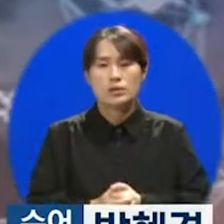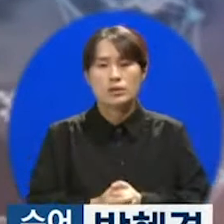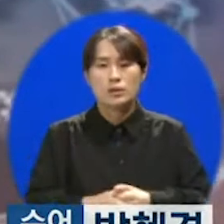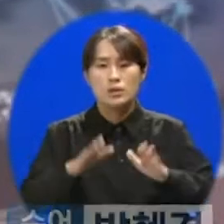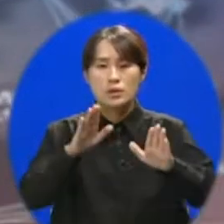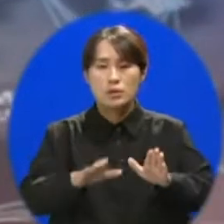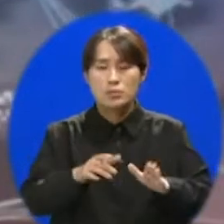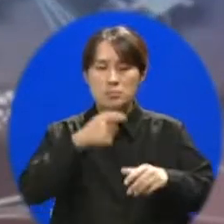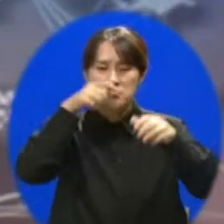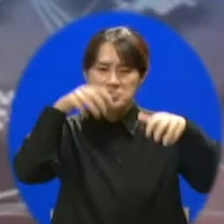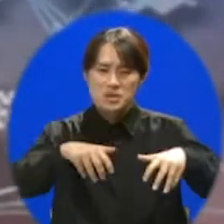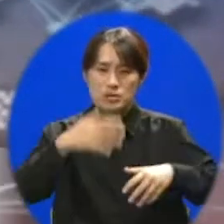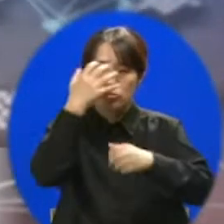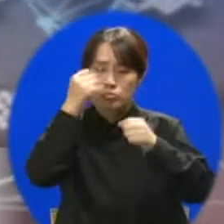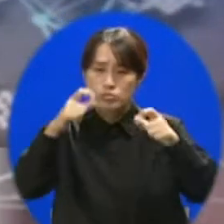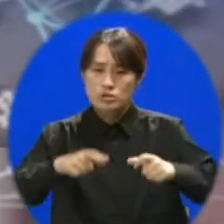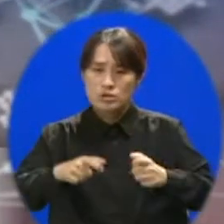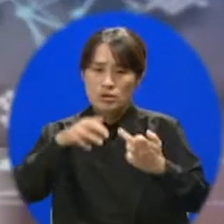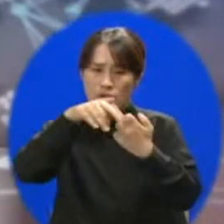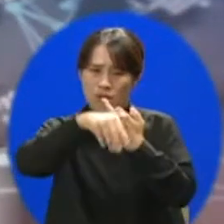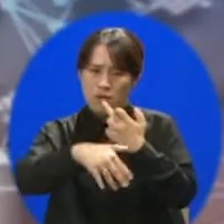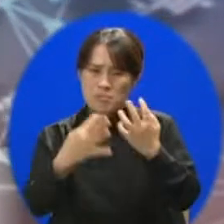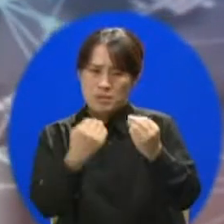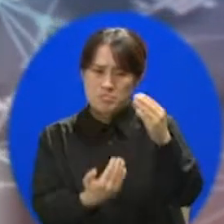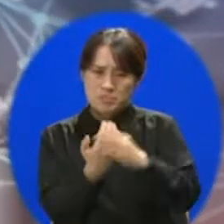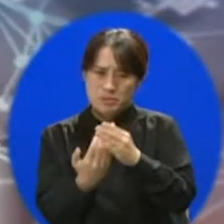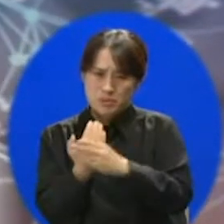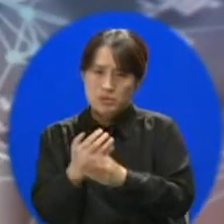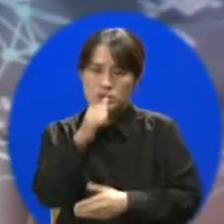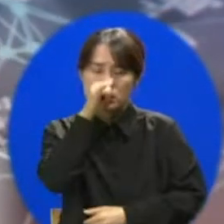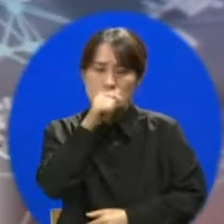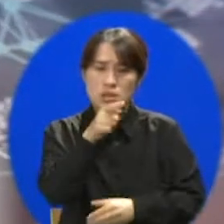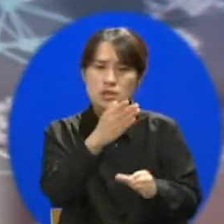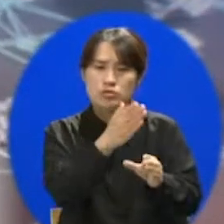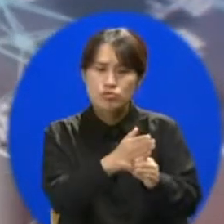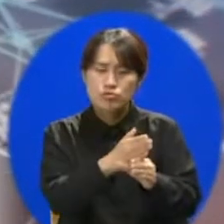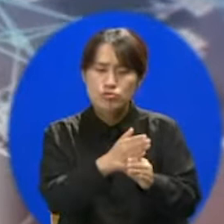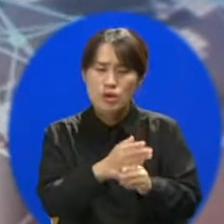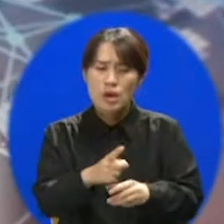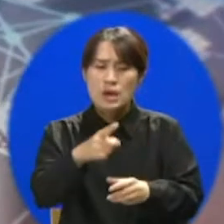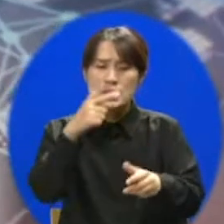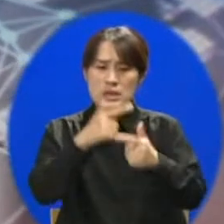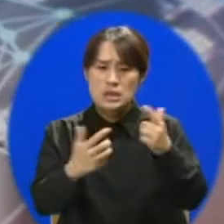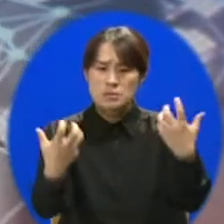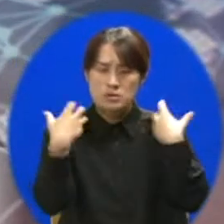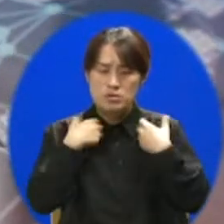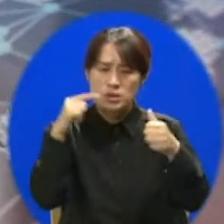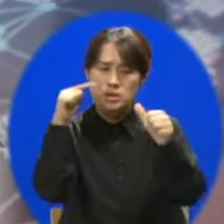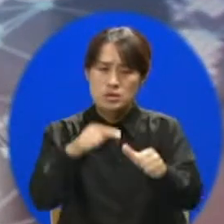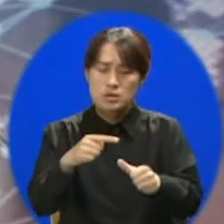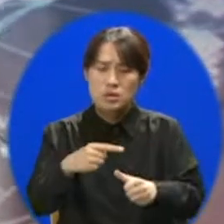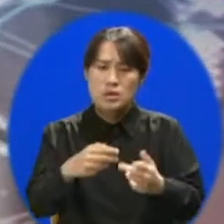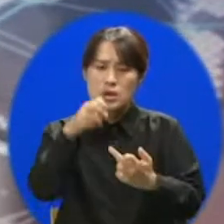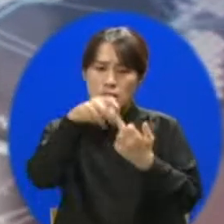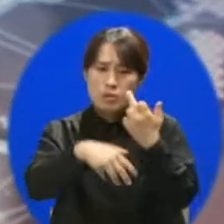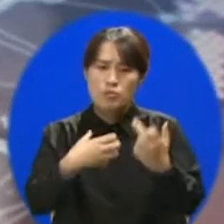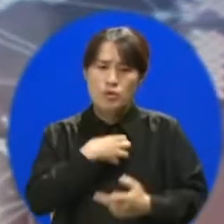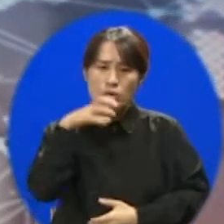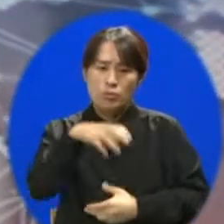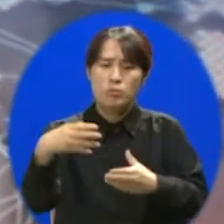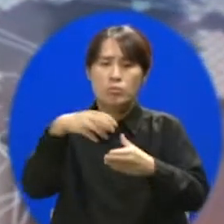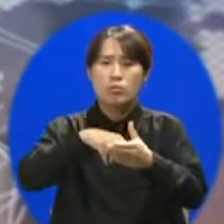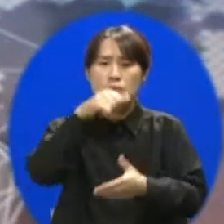이번 후로 충북 에서만 산사태 수백 거리에 발생했습니다 이 가운데는 산림청의 지정한 산사태 위험지역 도 포함이